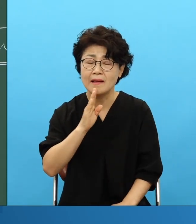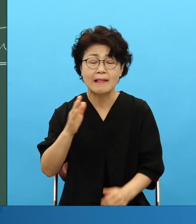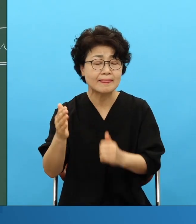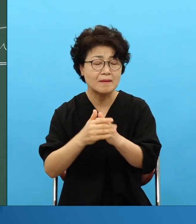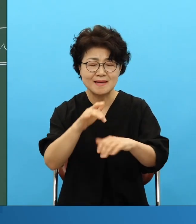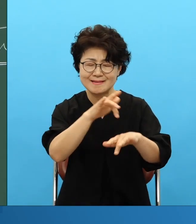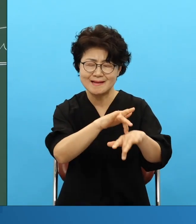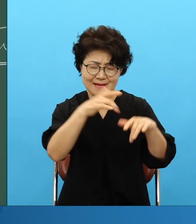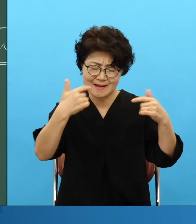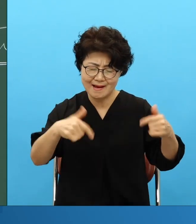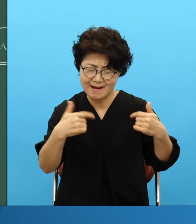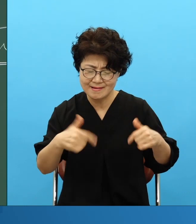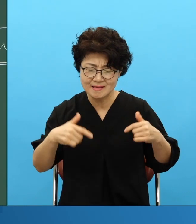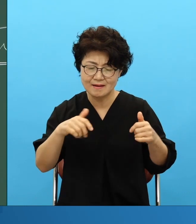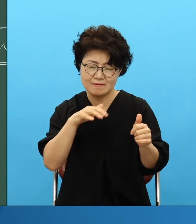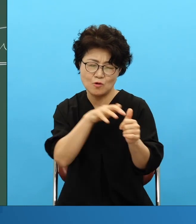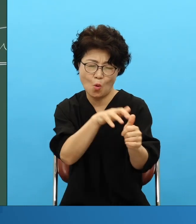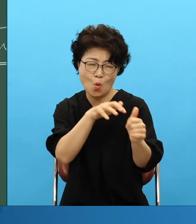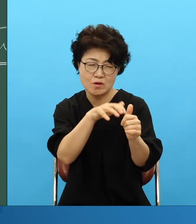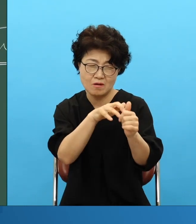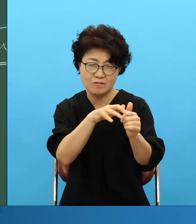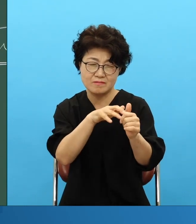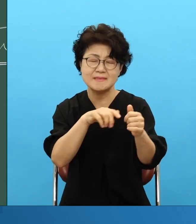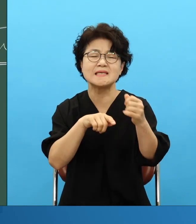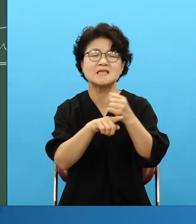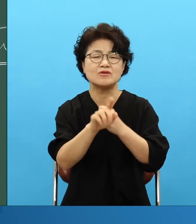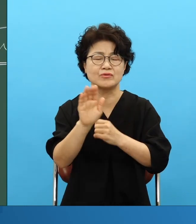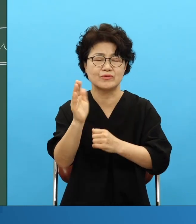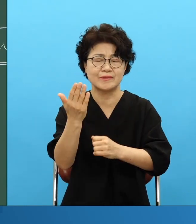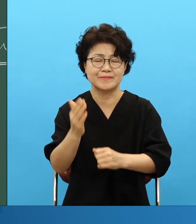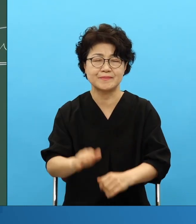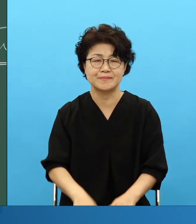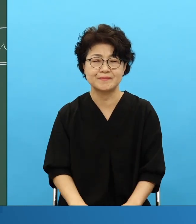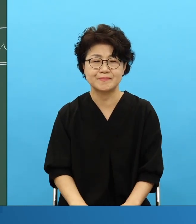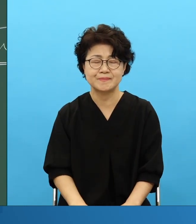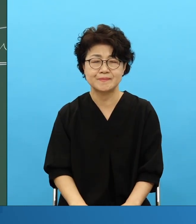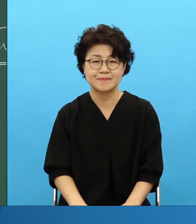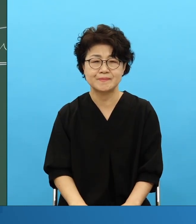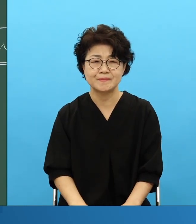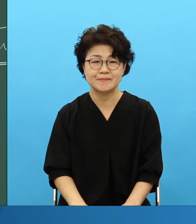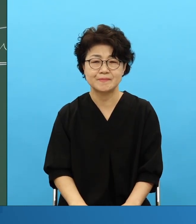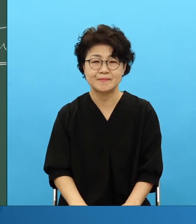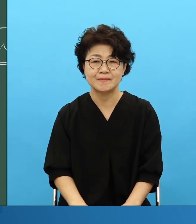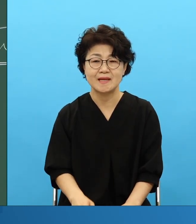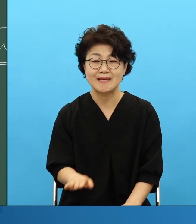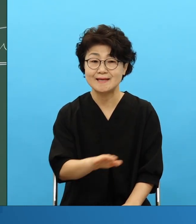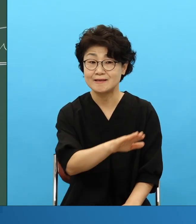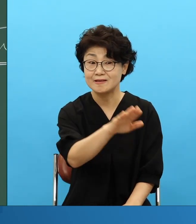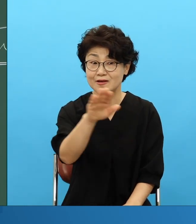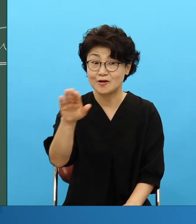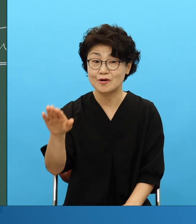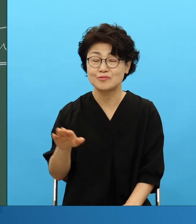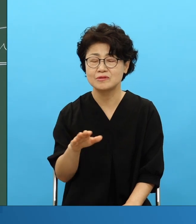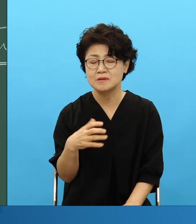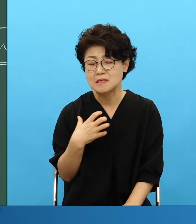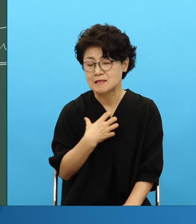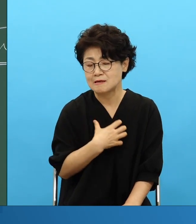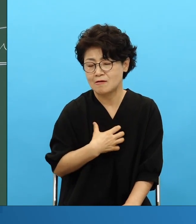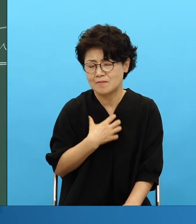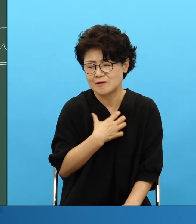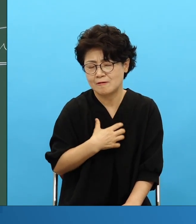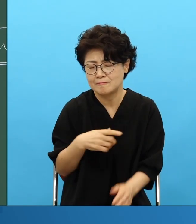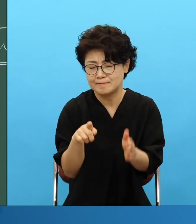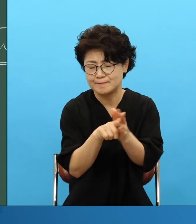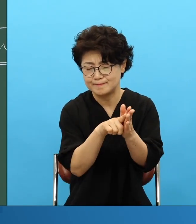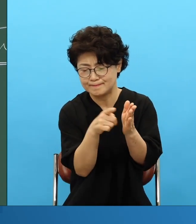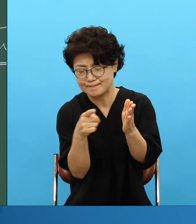be touched by anything else. That's what Satan attacks. 여러분이 염려하고 불신앙에 빠지면 되는 거지. 사단이 딴 건 할 수가 없어요. If you're